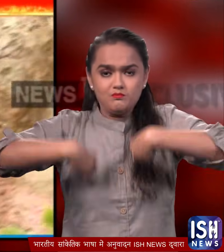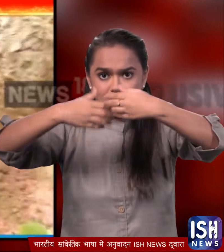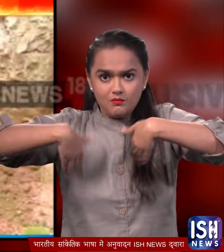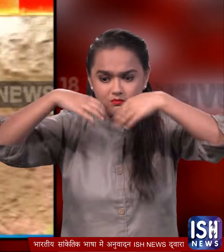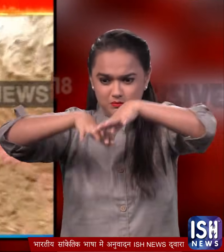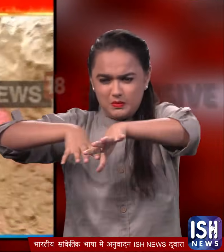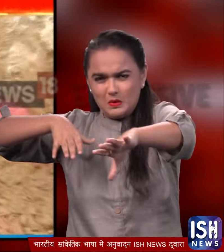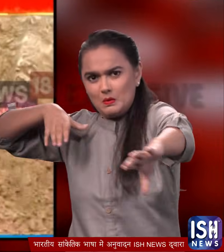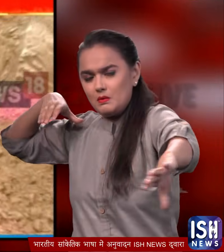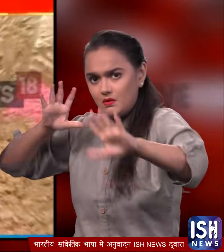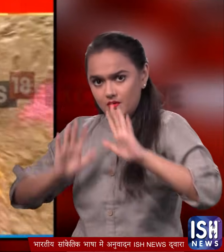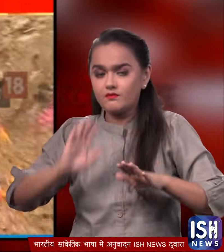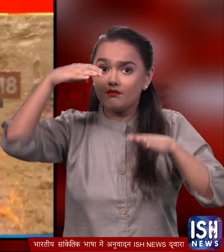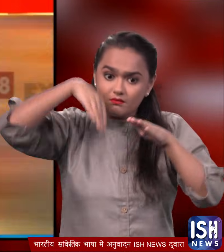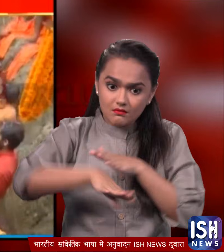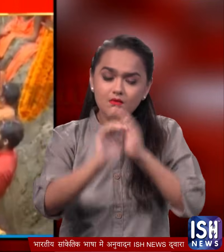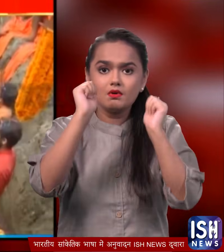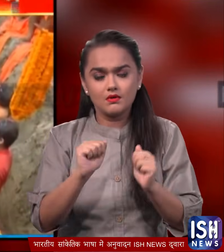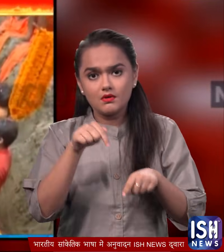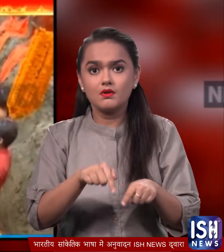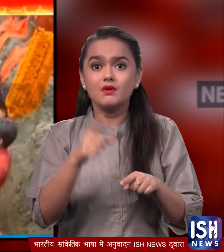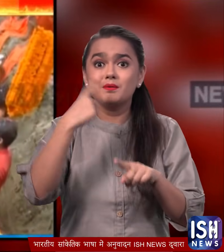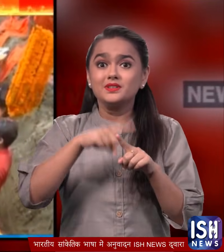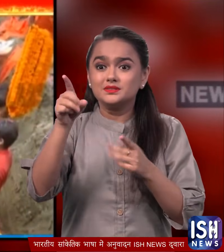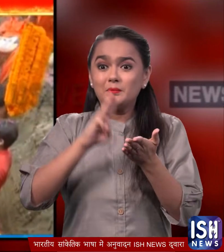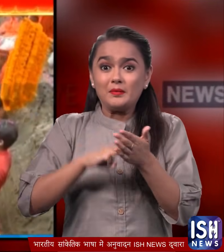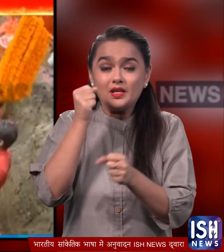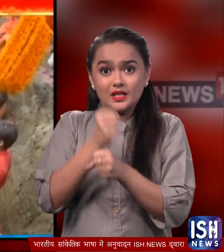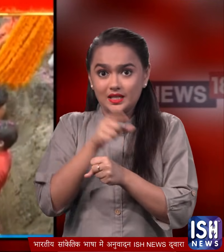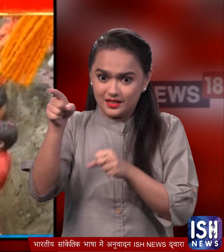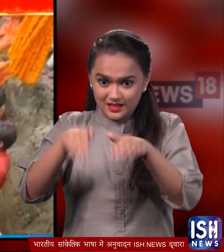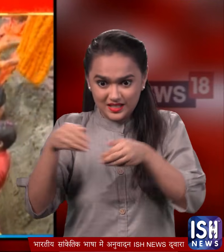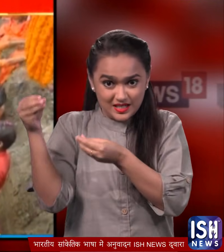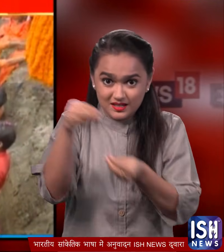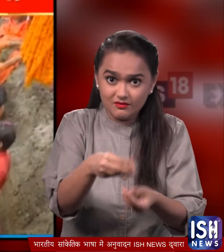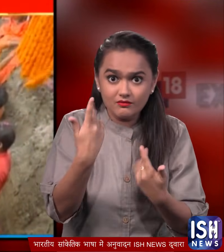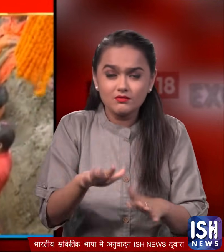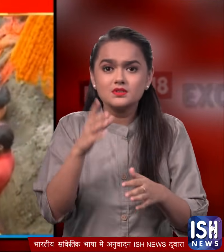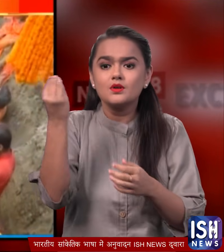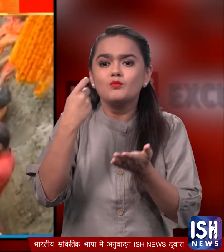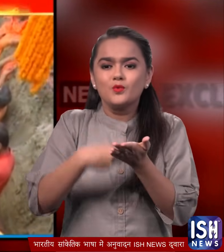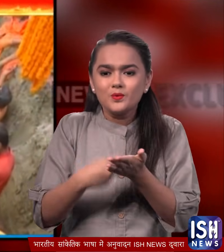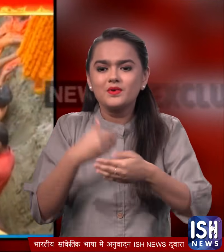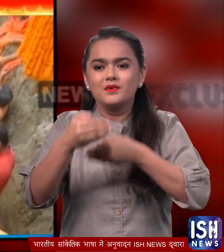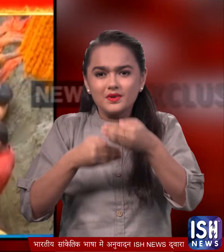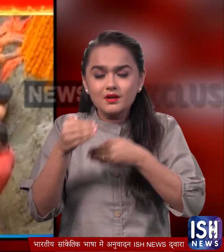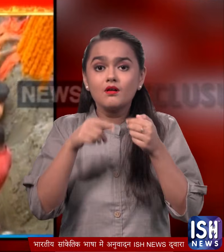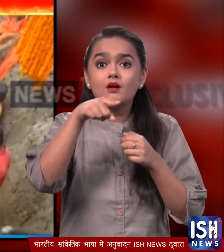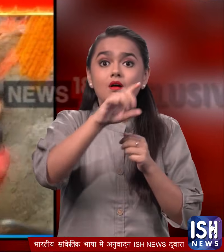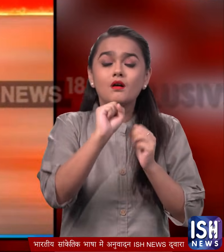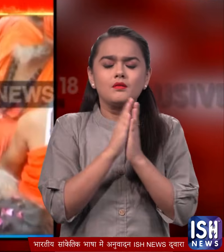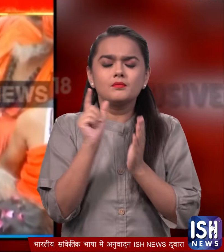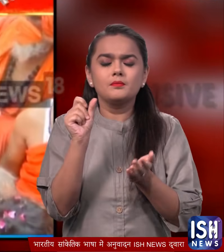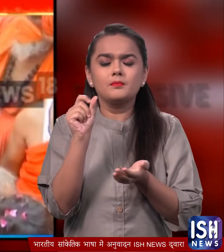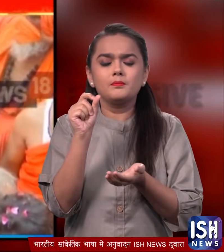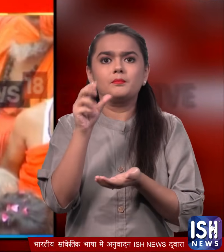है, जहां उन्हें योग की मुद्रा में बैठाया गया था। महंत नरेंद्र गिरी को भू समाधि देते समय सारी विधियां हुई और वहां मौजूद संतों ने मंत्र